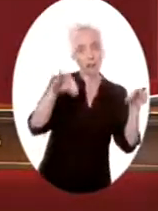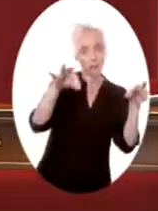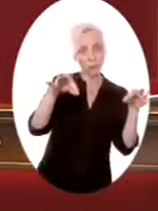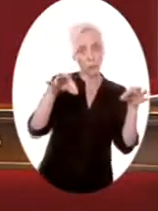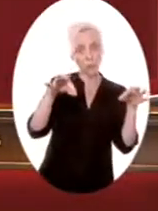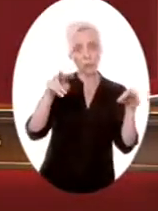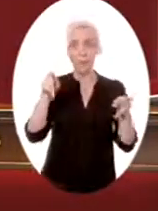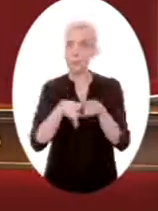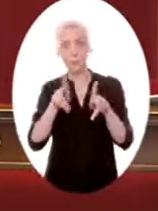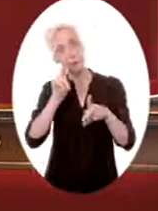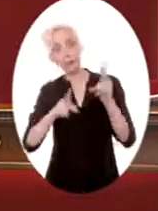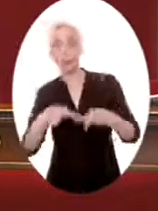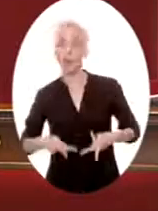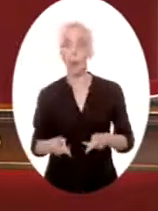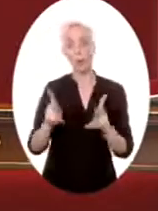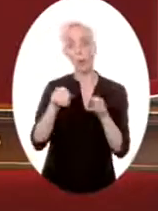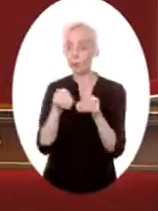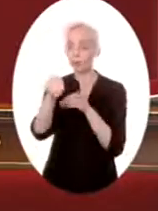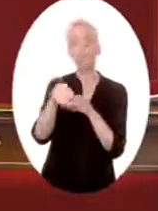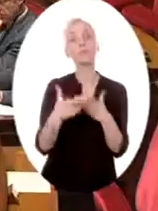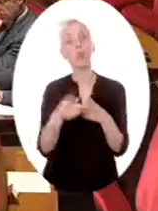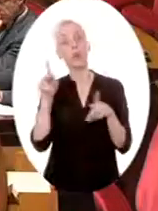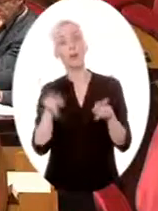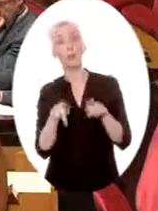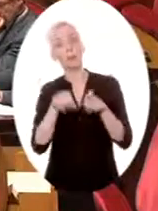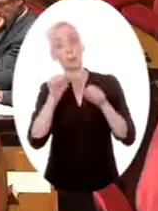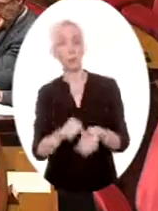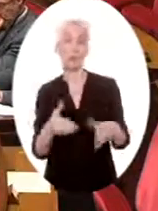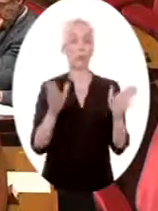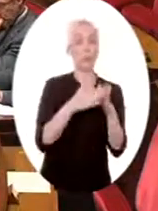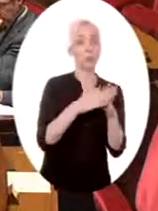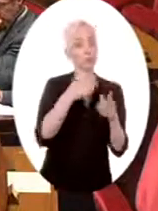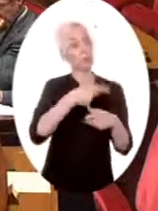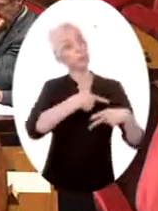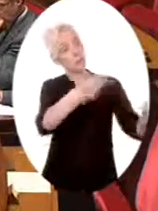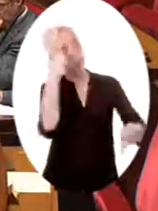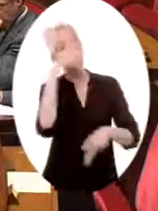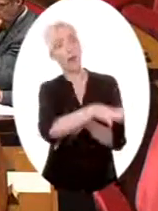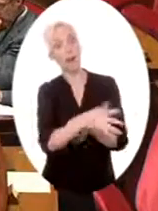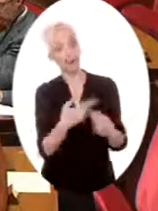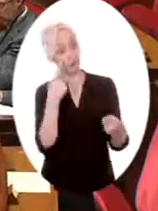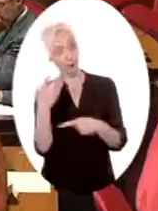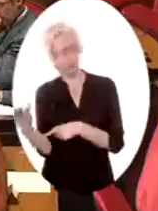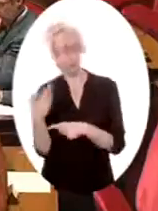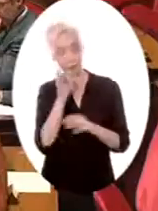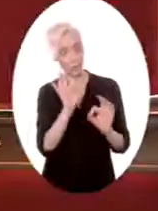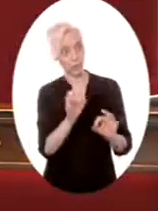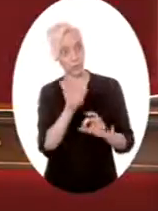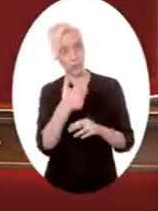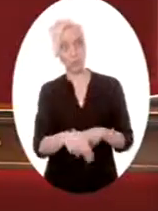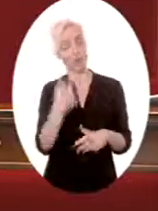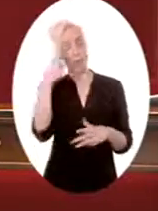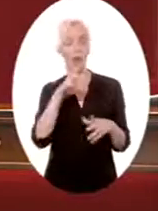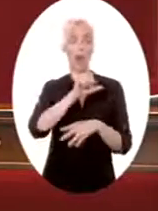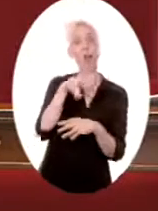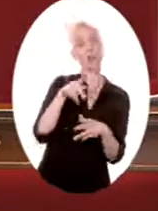autorisera éventuellement les prorogations elle pourra solliciter également la vie du public concernée pour évaluer les agendas la question